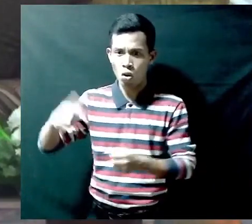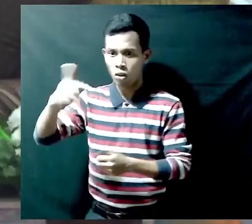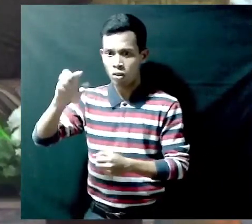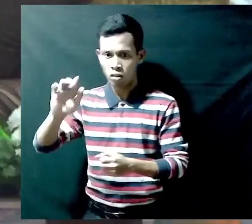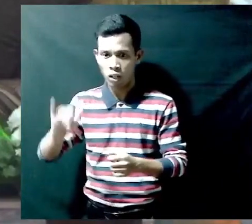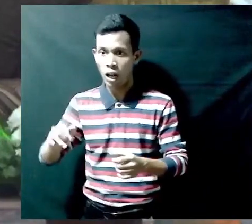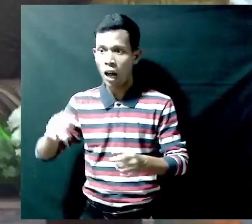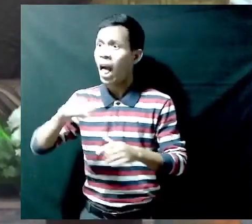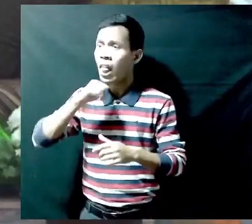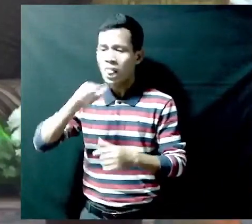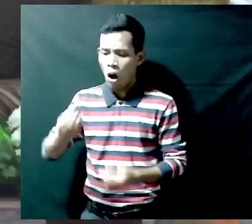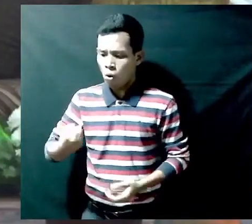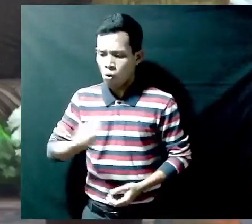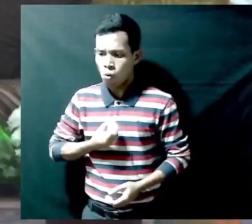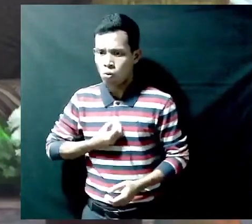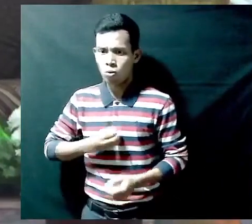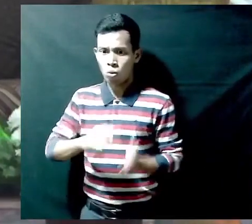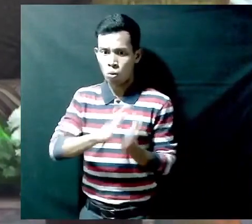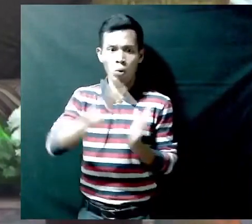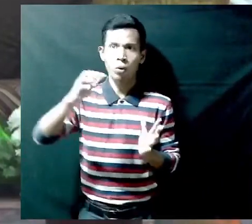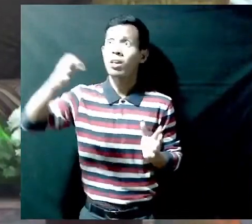para kay Lord.